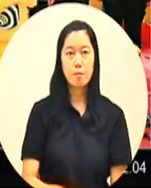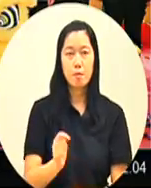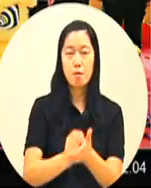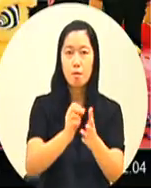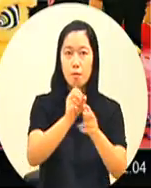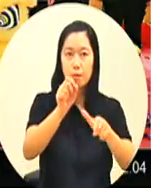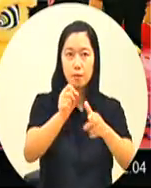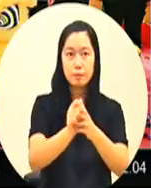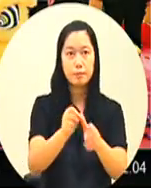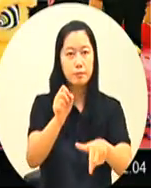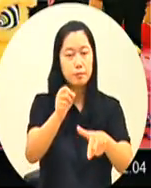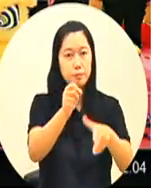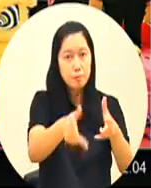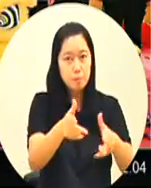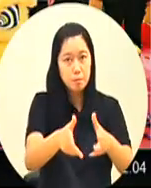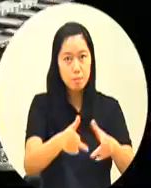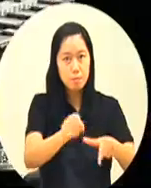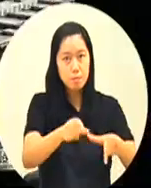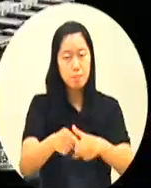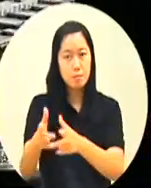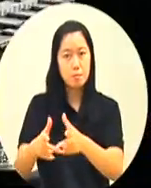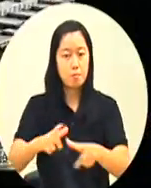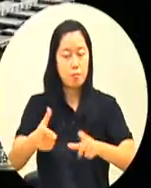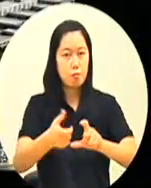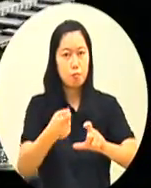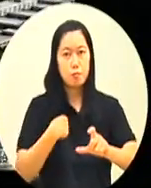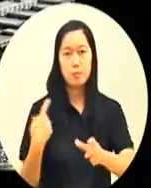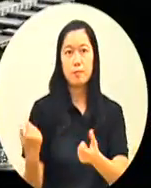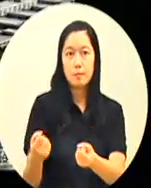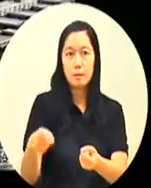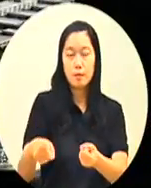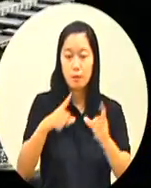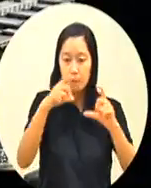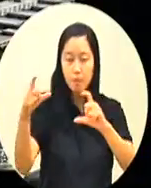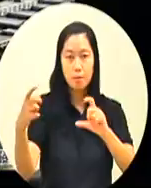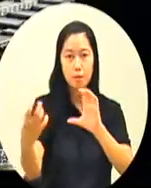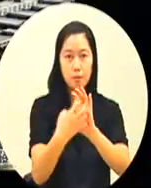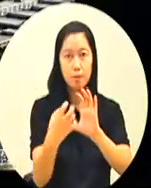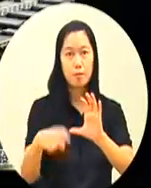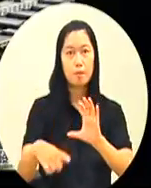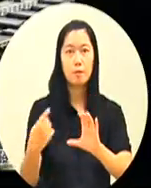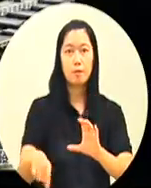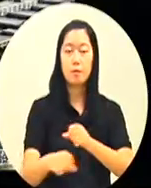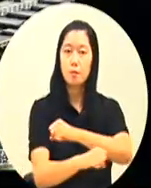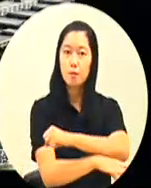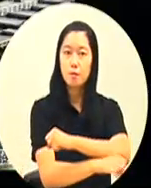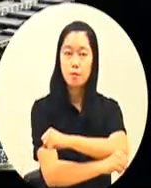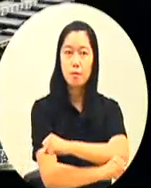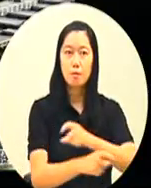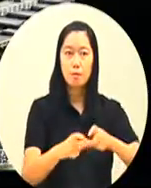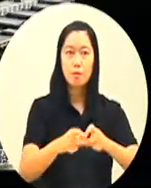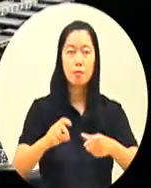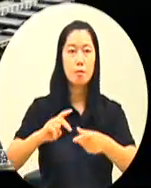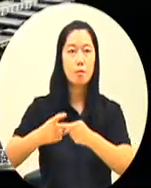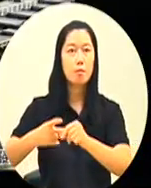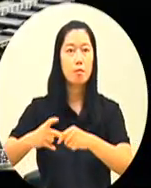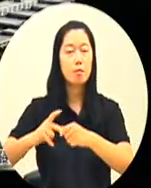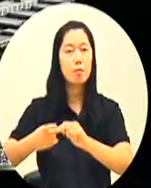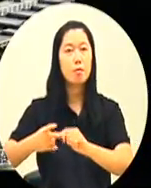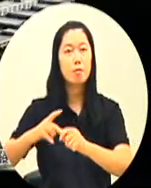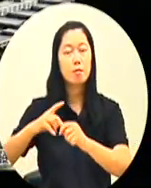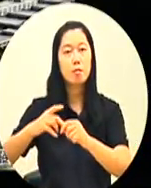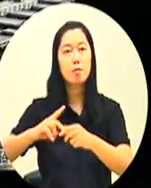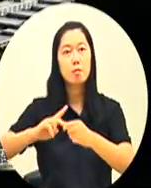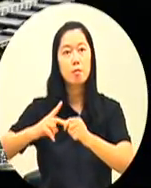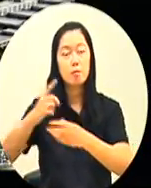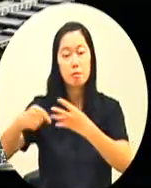工哦。我有在现场，只是我没有在照片里面而已。然后，和春基地跟大发基地这么大的一片的开发